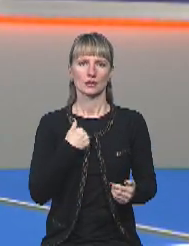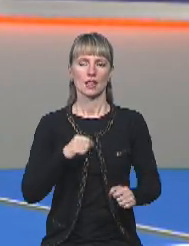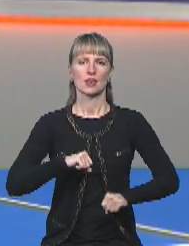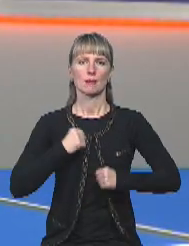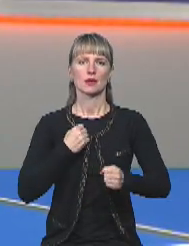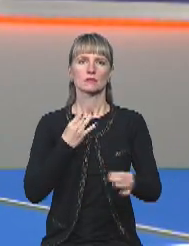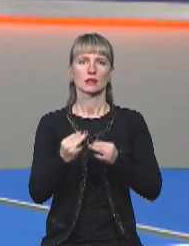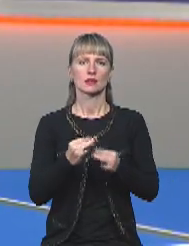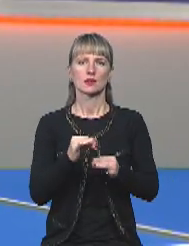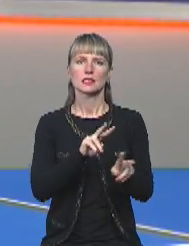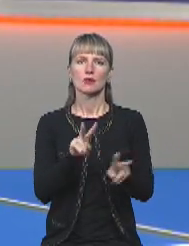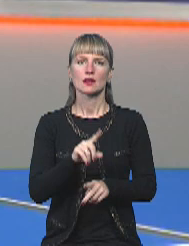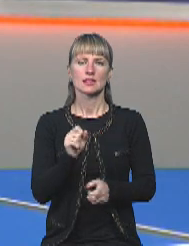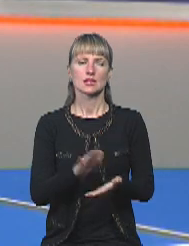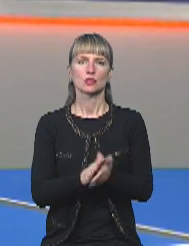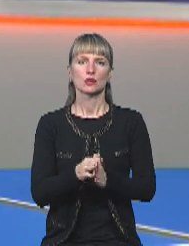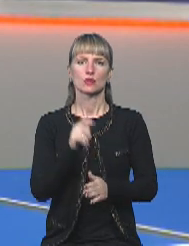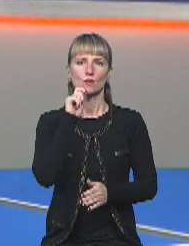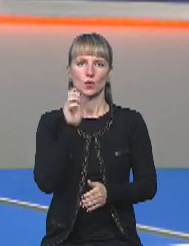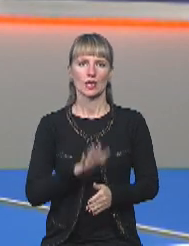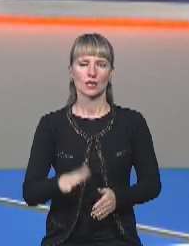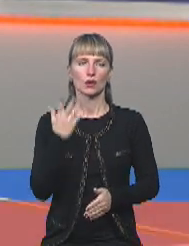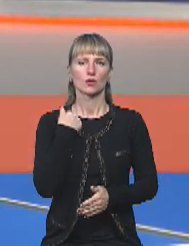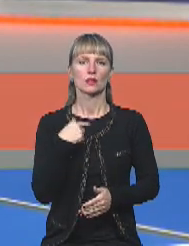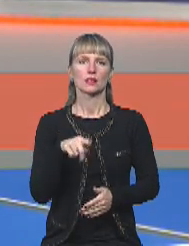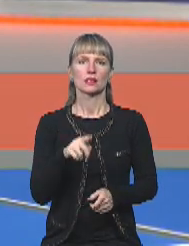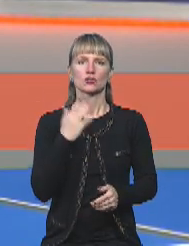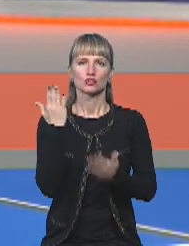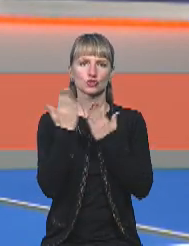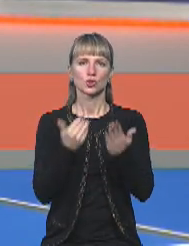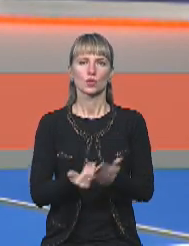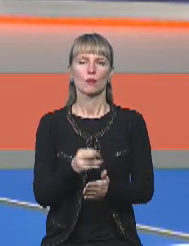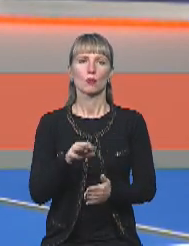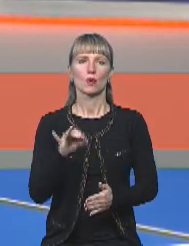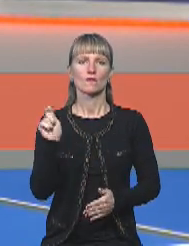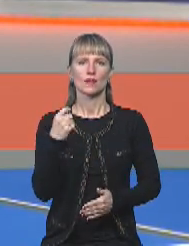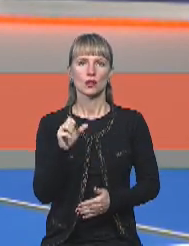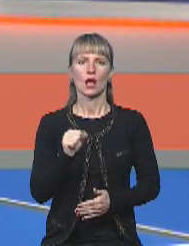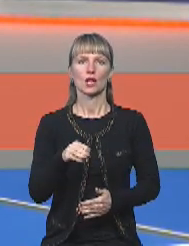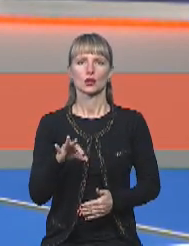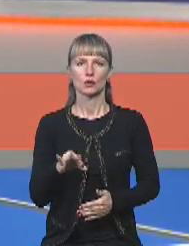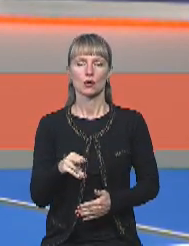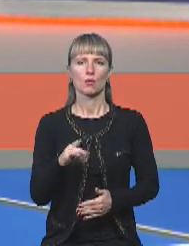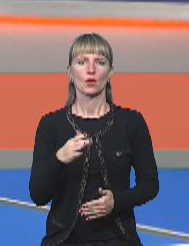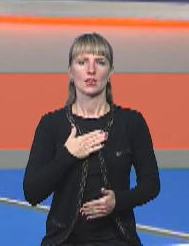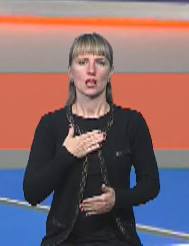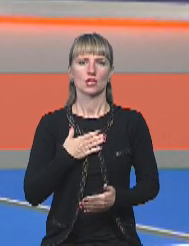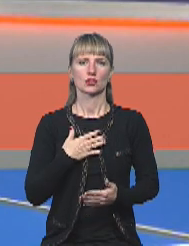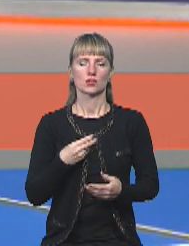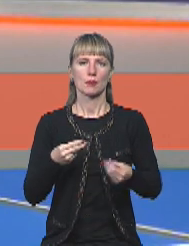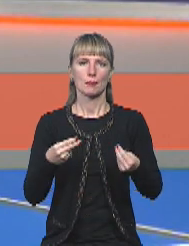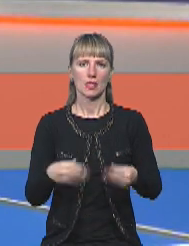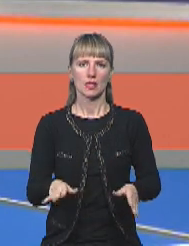намагалася слідкувати за ситуацією в країні, коли я постійно читала новини про війну, про АТО, про наші втрати,